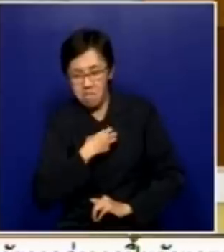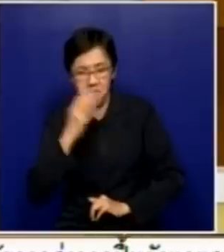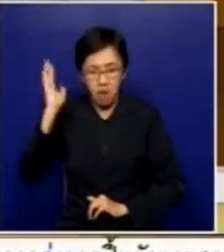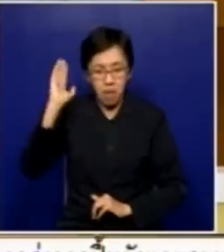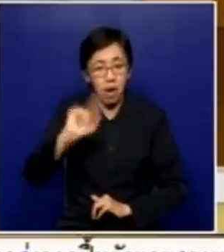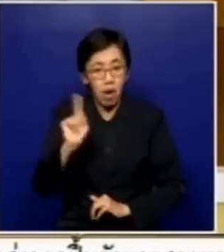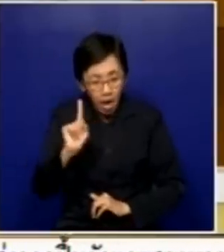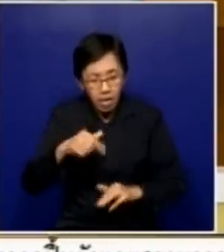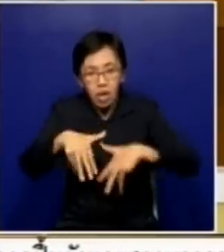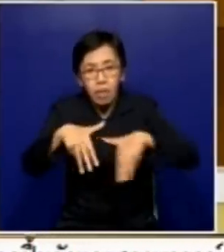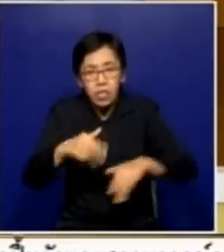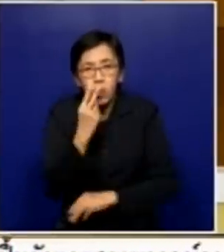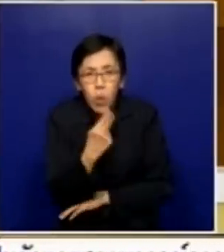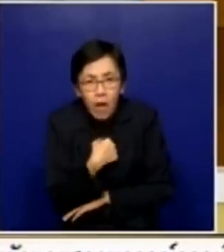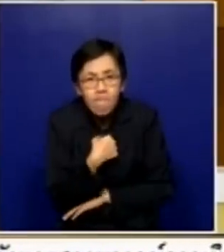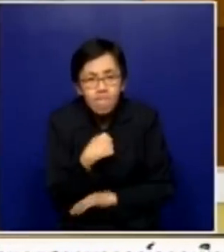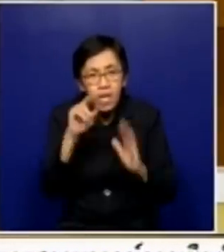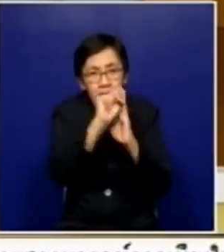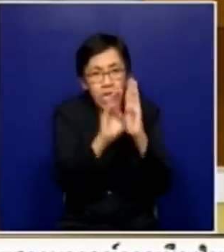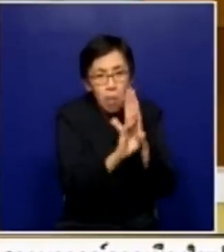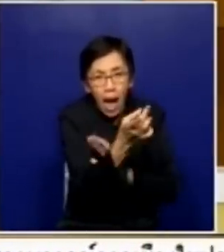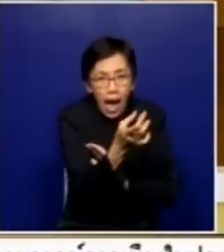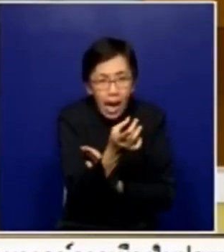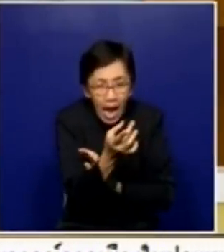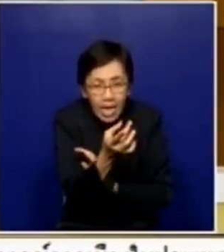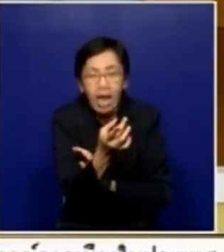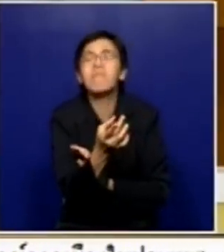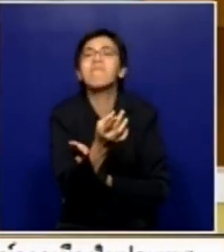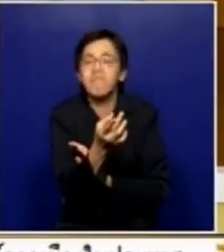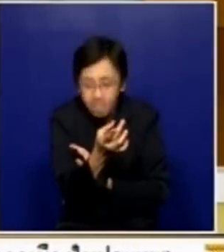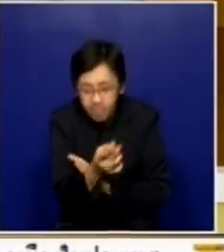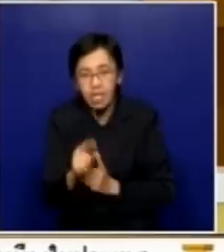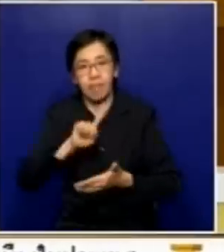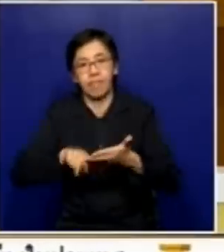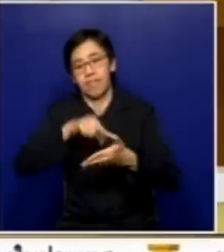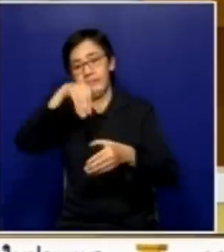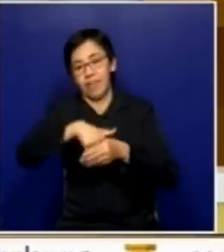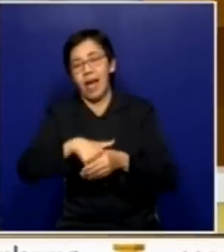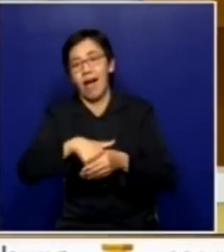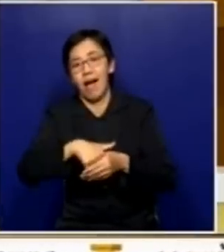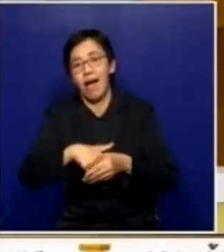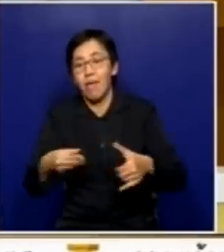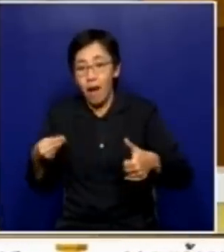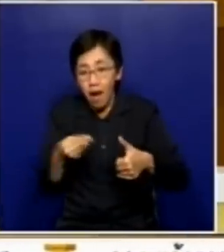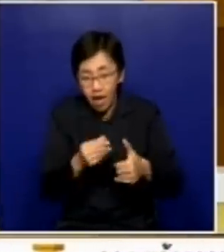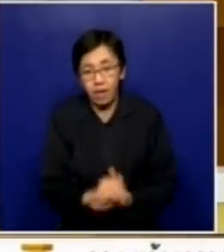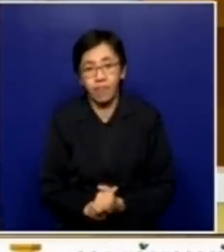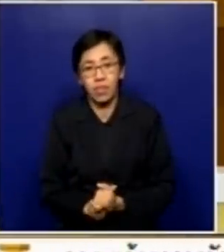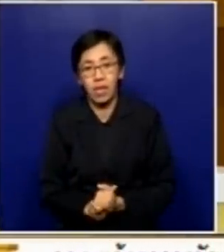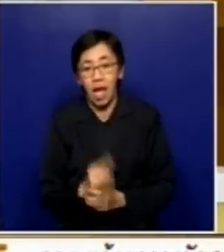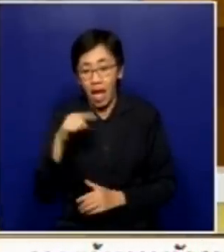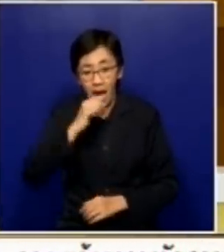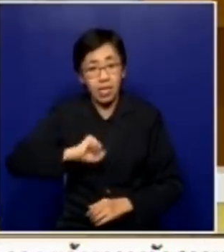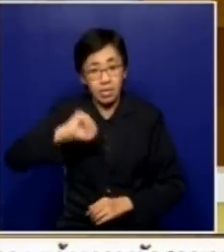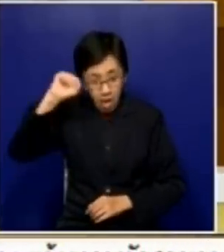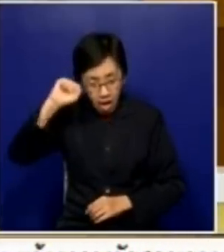และประชาชนทกคนจะร่วมกตดสนใจผ่านการไปลคะแนนเสีงเลือกตั้งใครกตามพชนะกเลือกตั้งจะต้องนำพาประเทศไปตามนโย